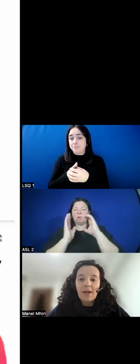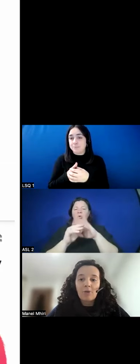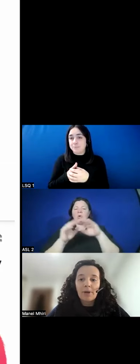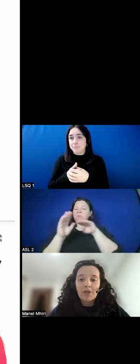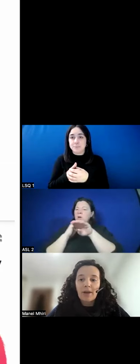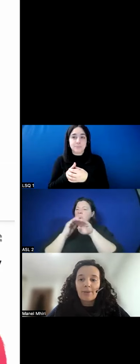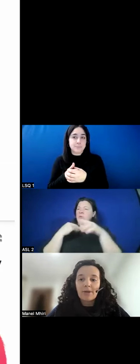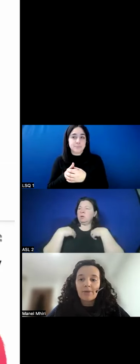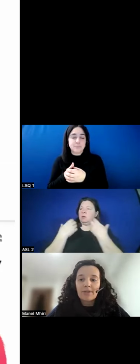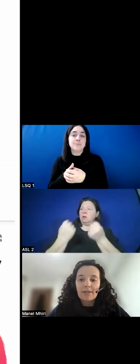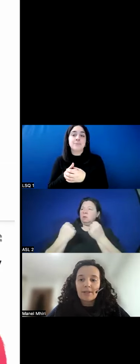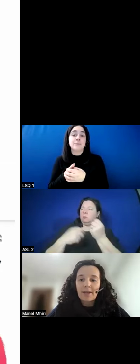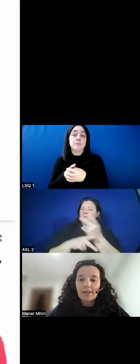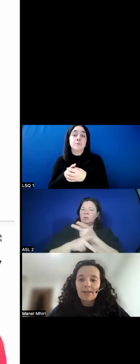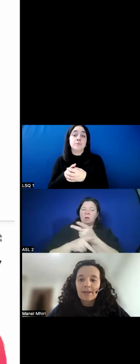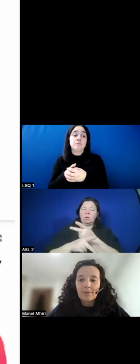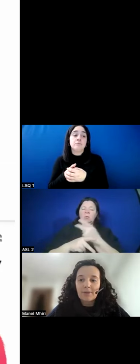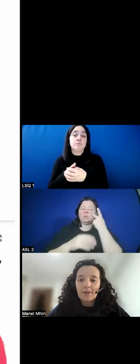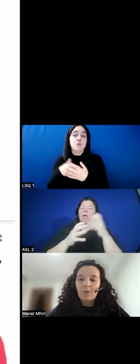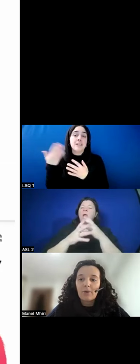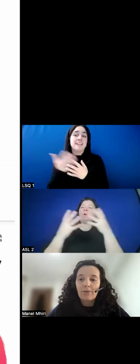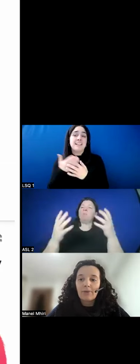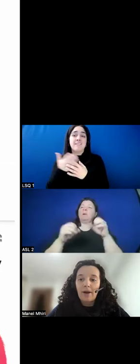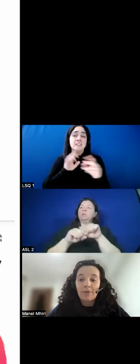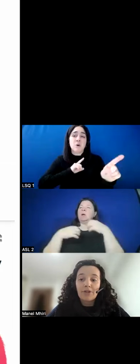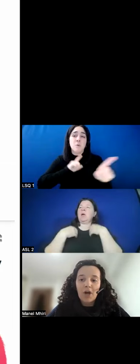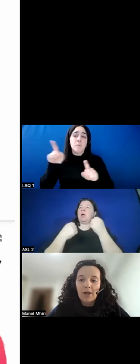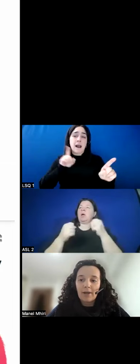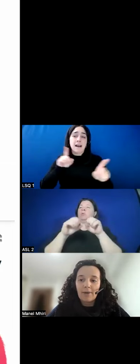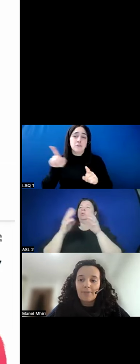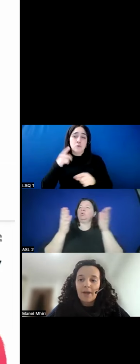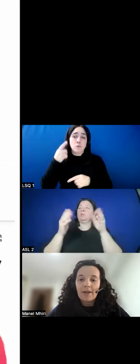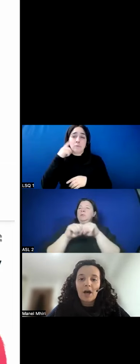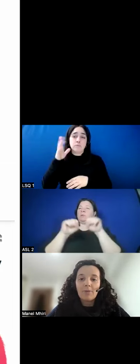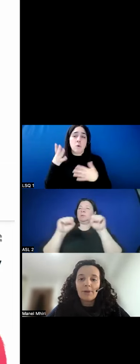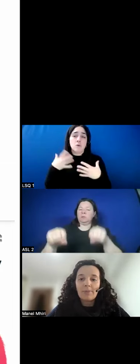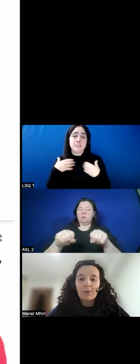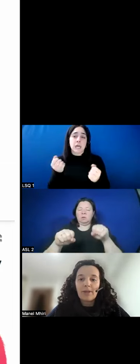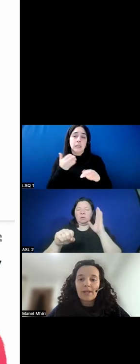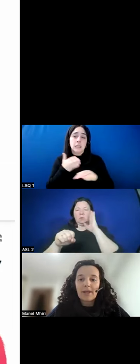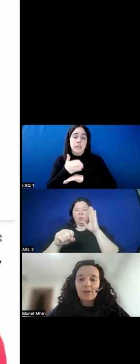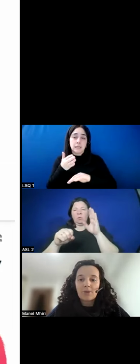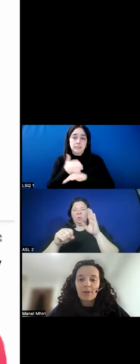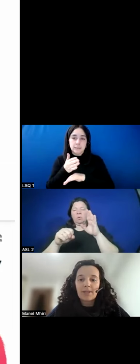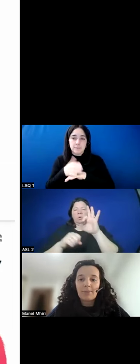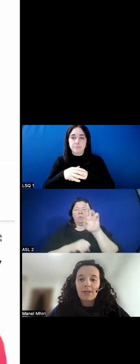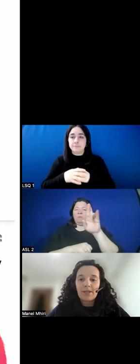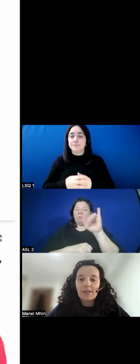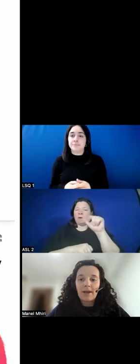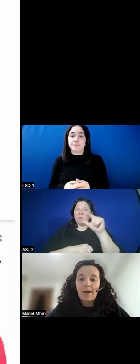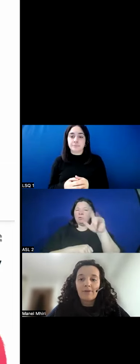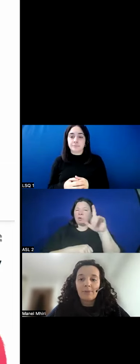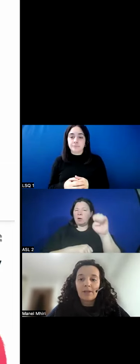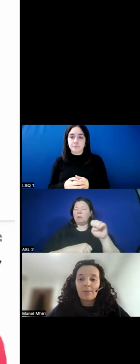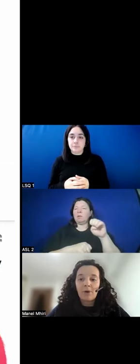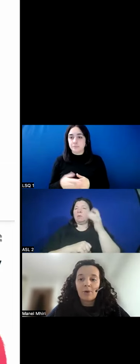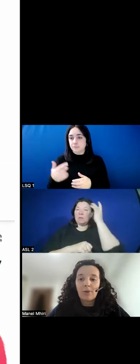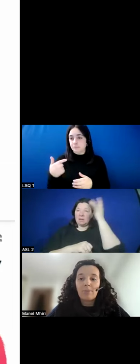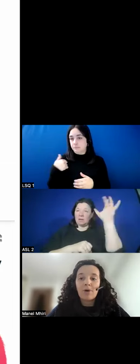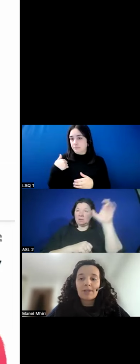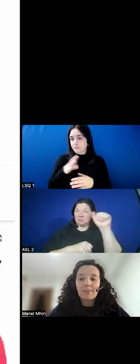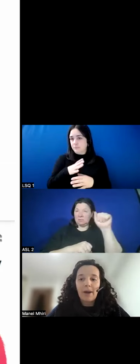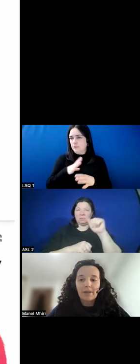une intervention globale et mondiale à l'accès aux soins de santé. On a vu des systèmes où il